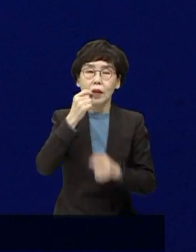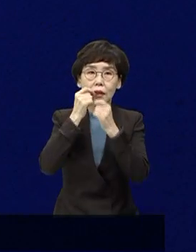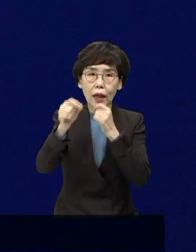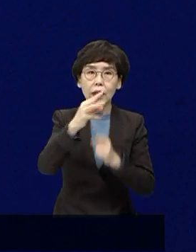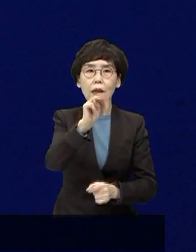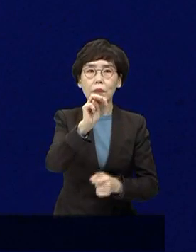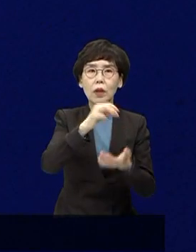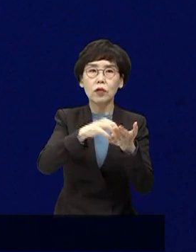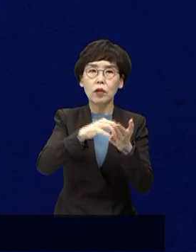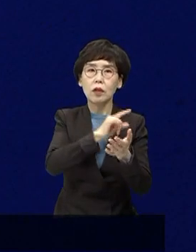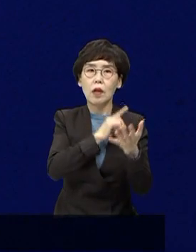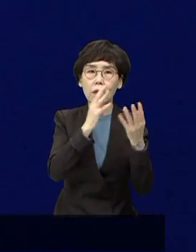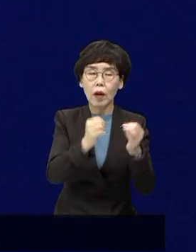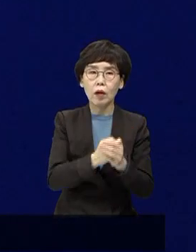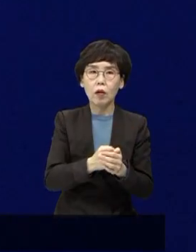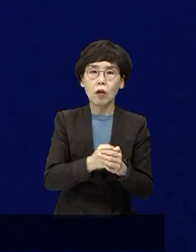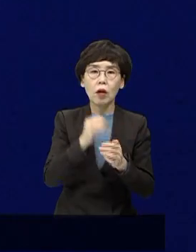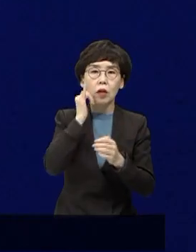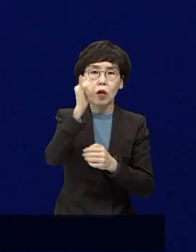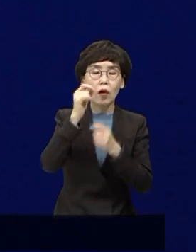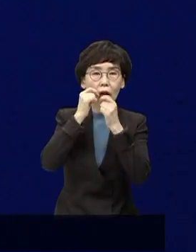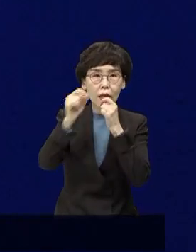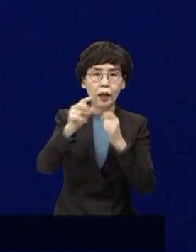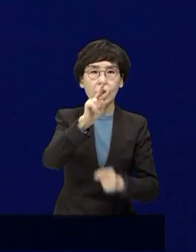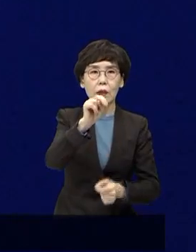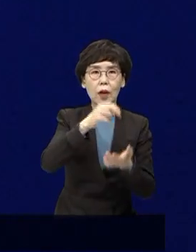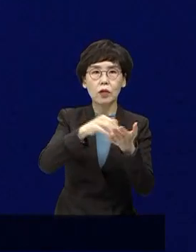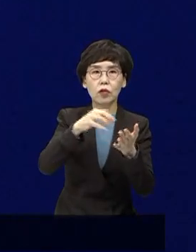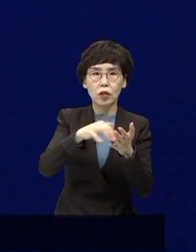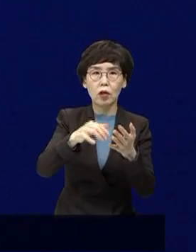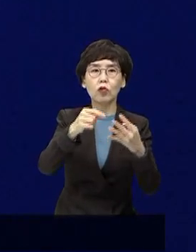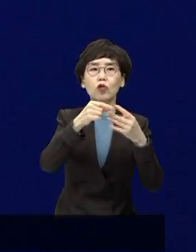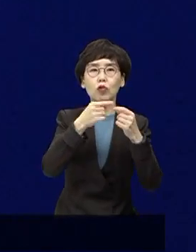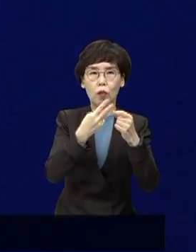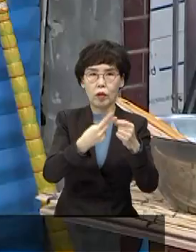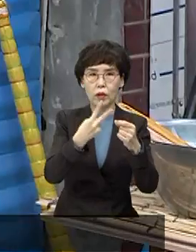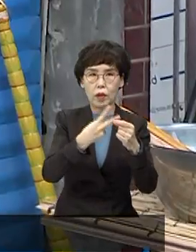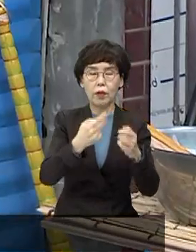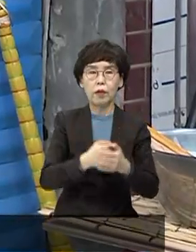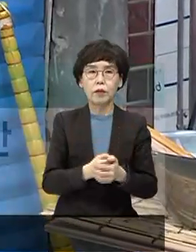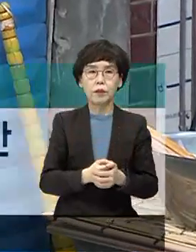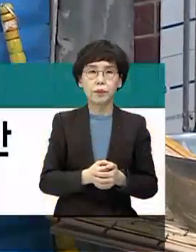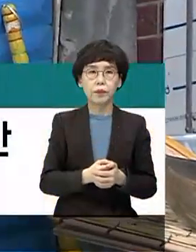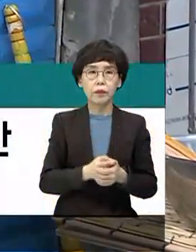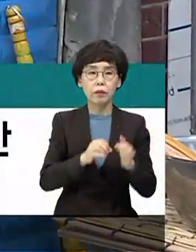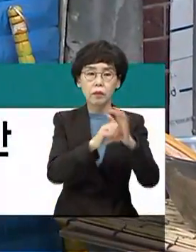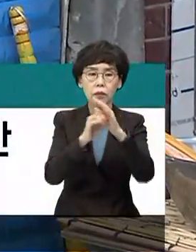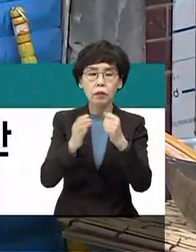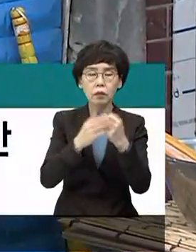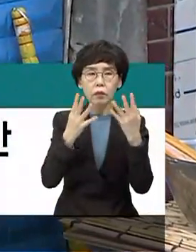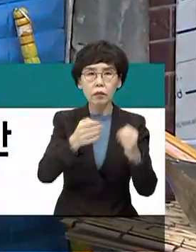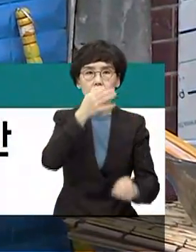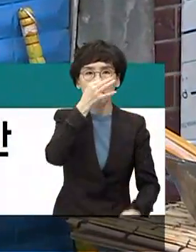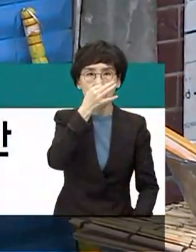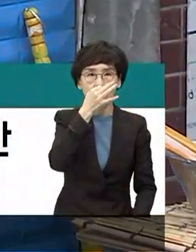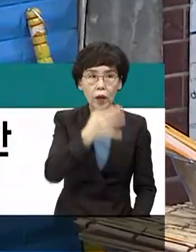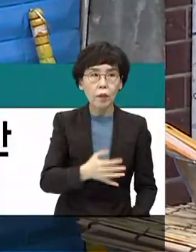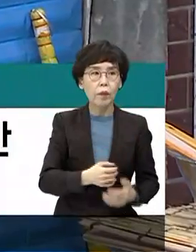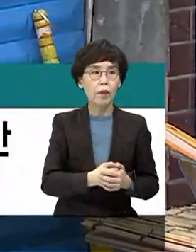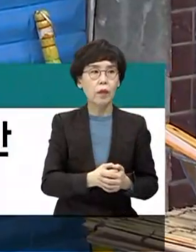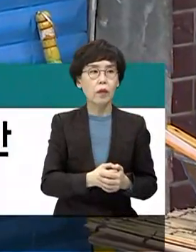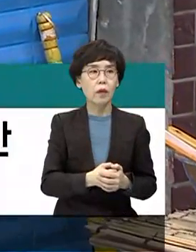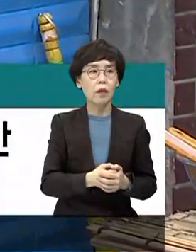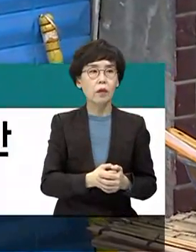건으로 가장 많았고 보이스피싱이 2만여 건으로 뒤를 이었습니다. 코로나 때문에 많이 힘들어서 많이